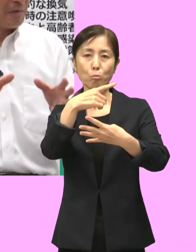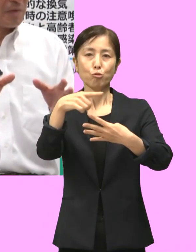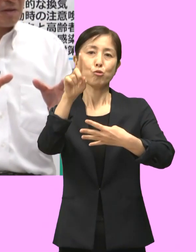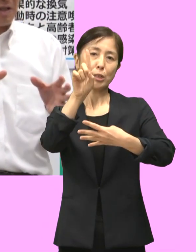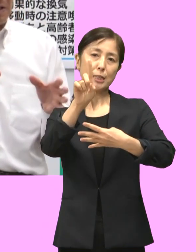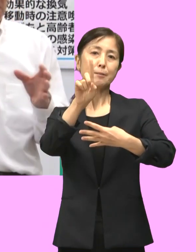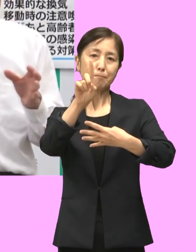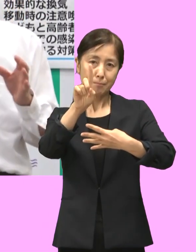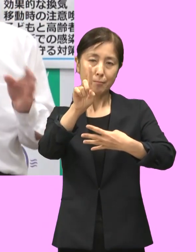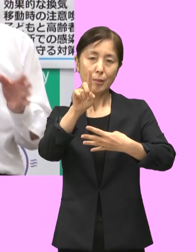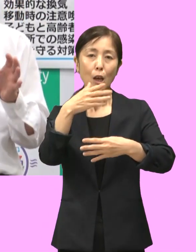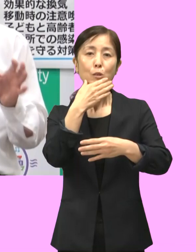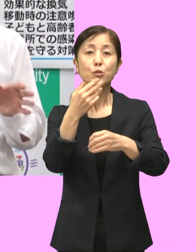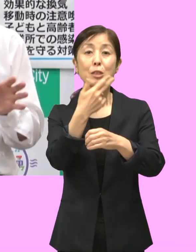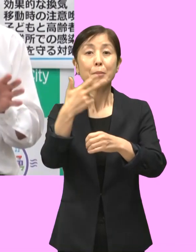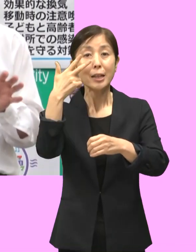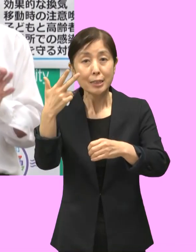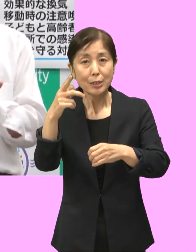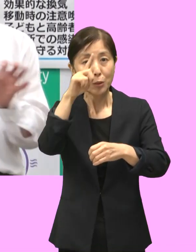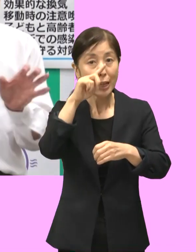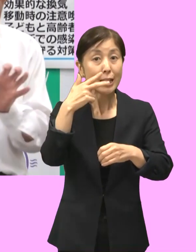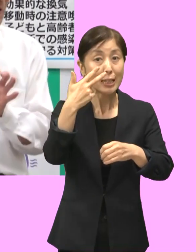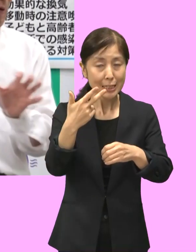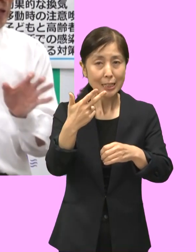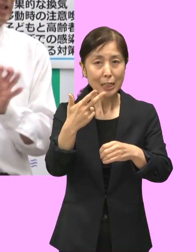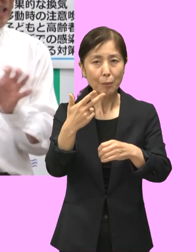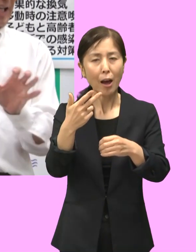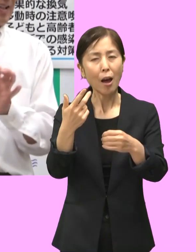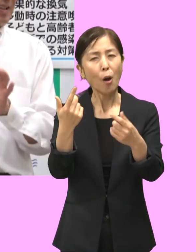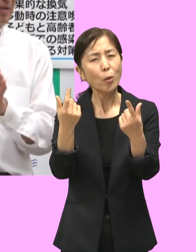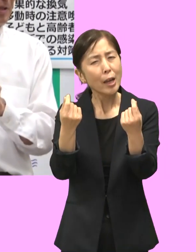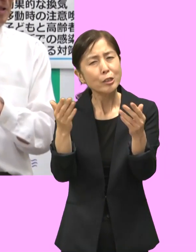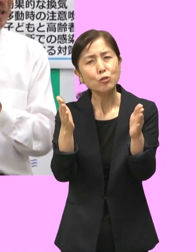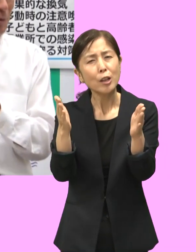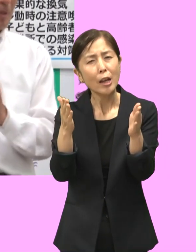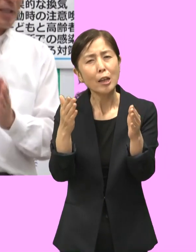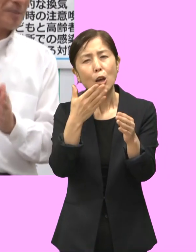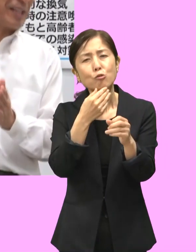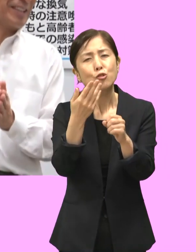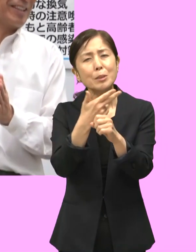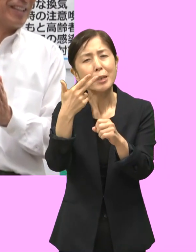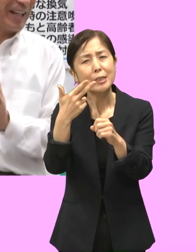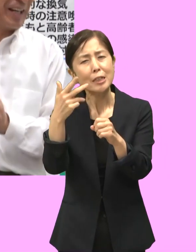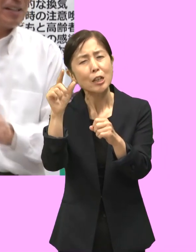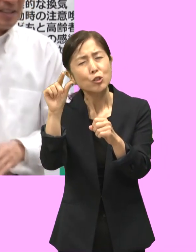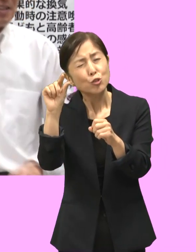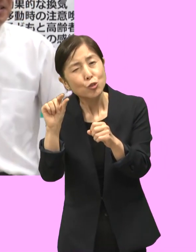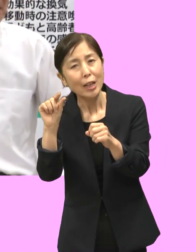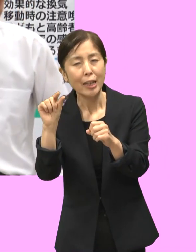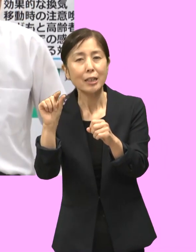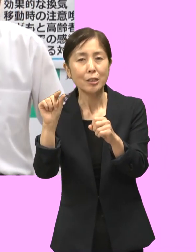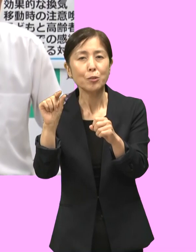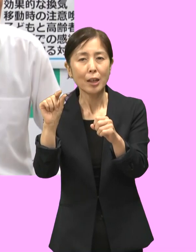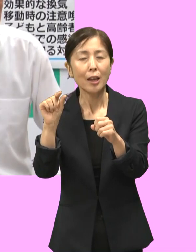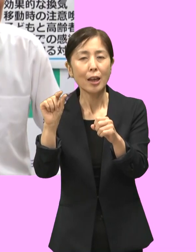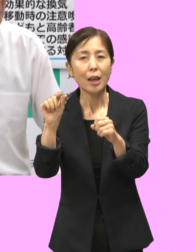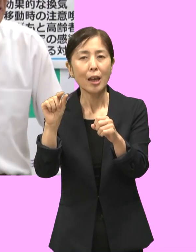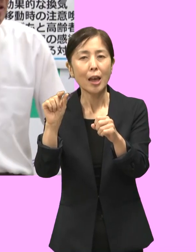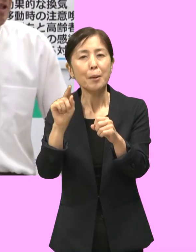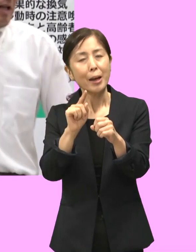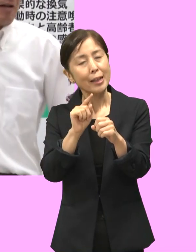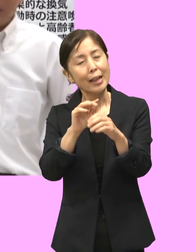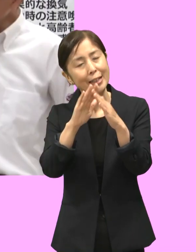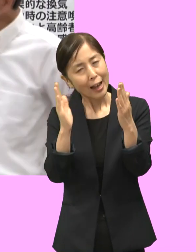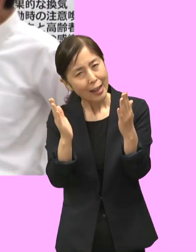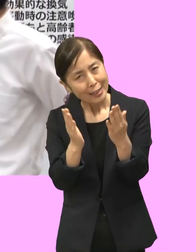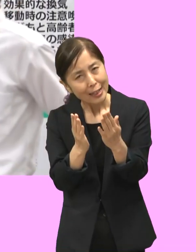ですね。で、福島市と伊達市では ほぼ同じで、福島市がちょっとだけ少ないんで、その点では